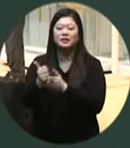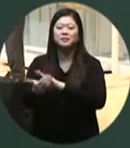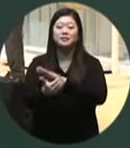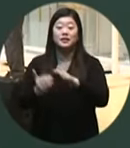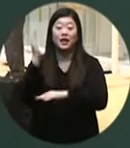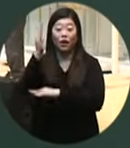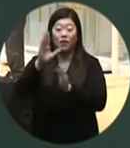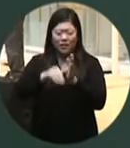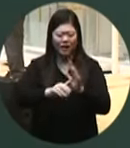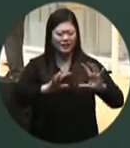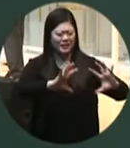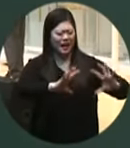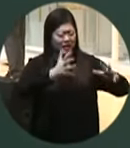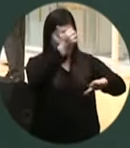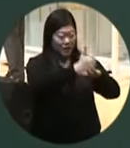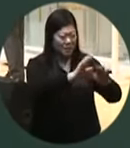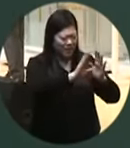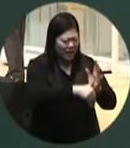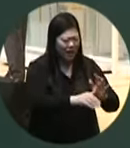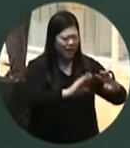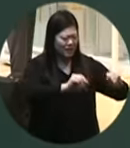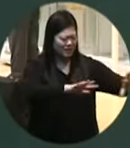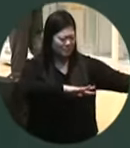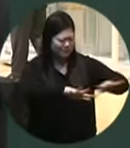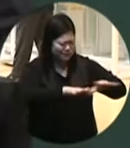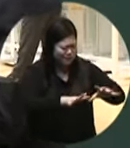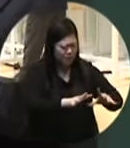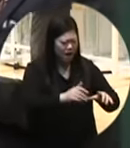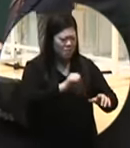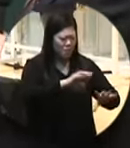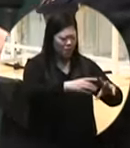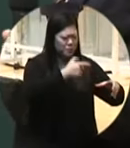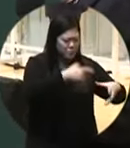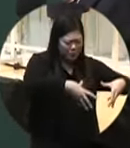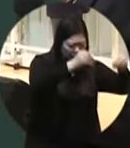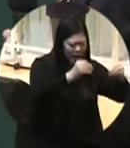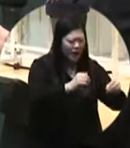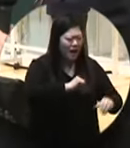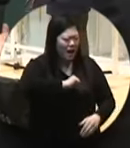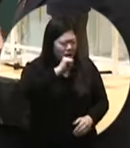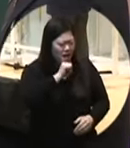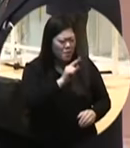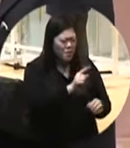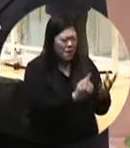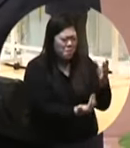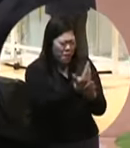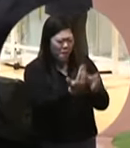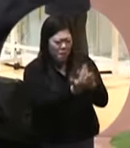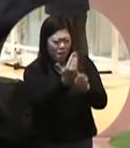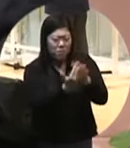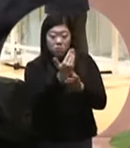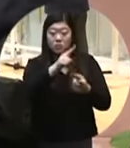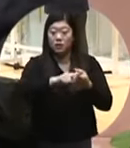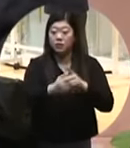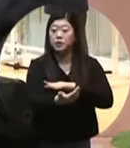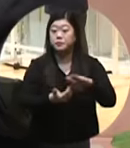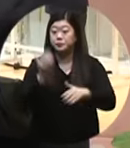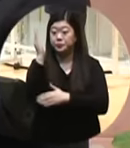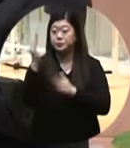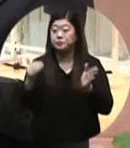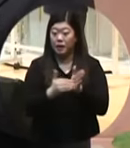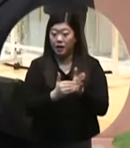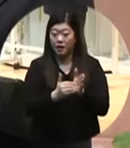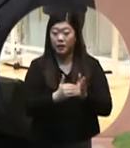지진, 기근, 전쟁 막 일어날 것이다. Jesus prophesied in Matthew 24 in the last days there would be earthquakes and famines and all kinds of disasters and wars.